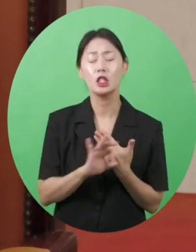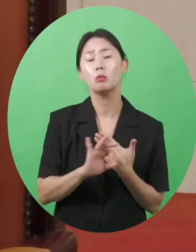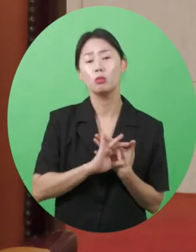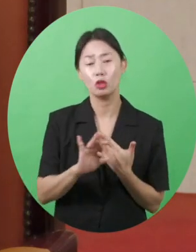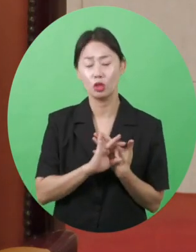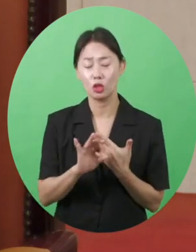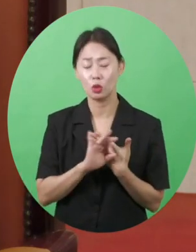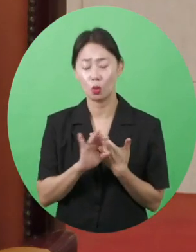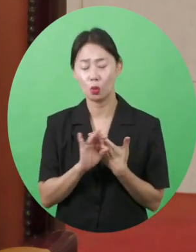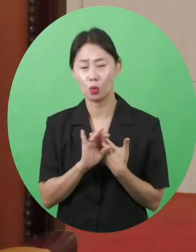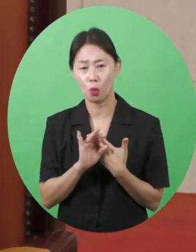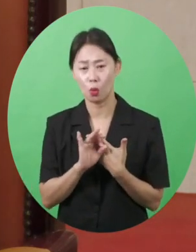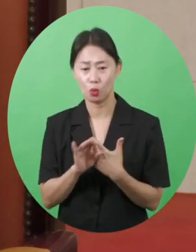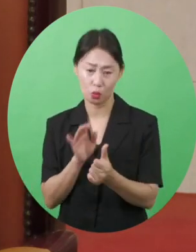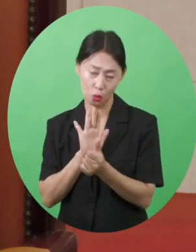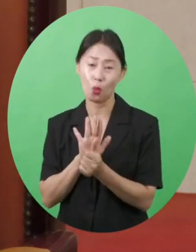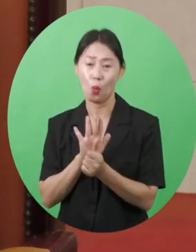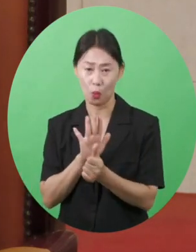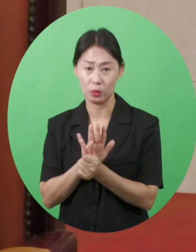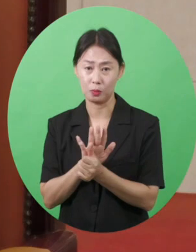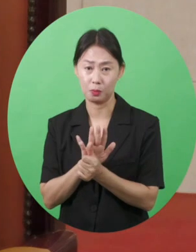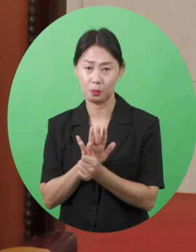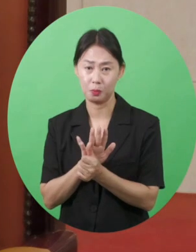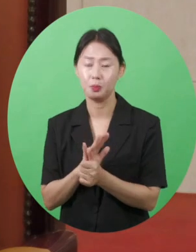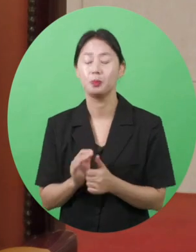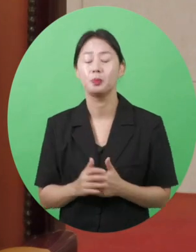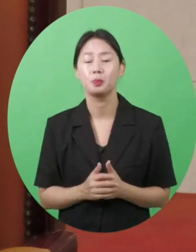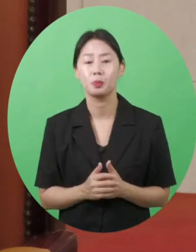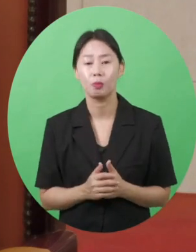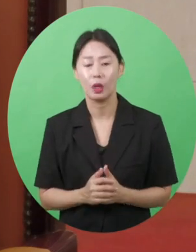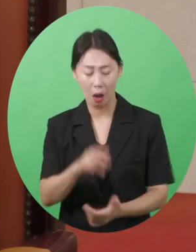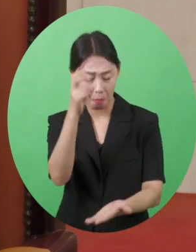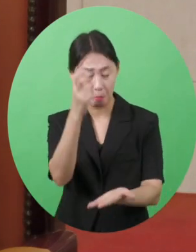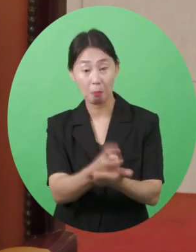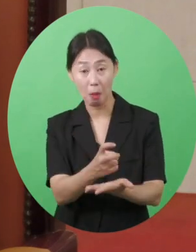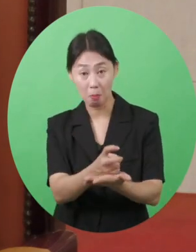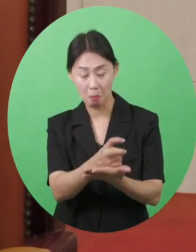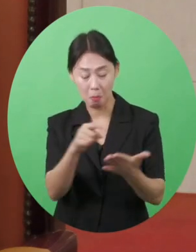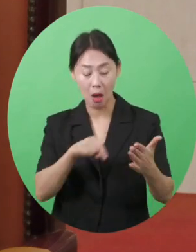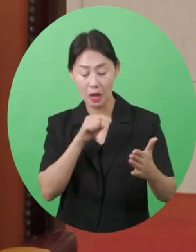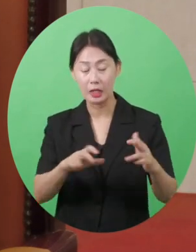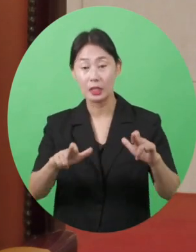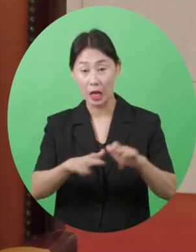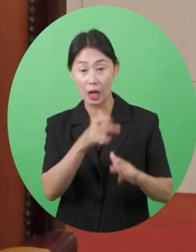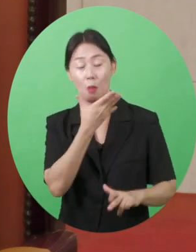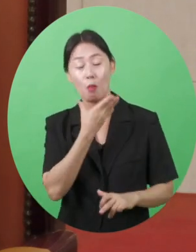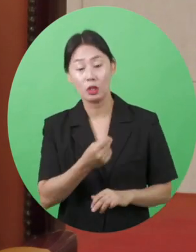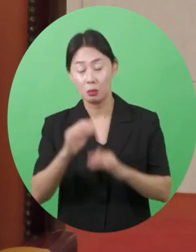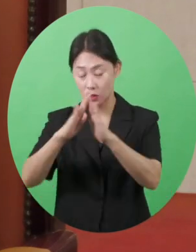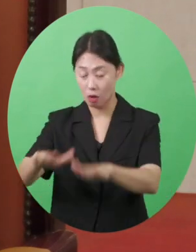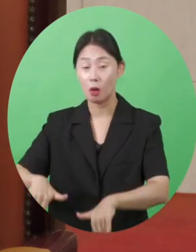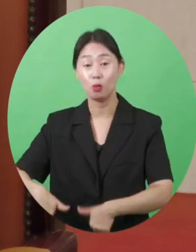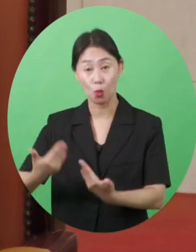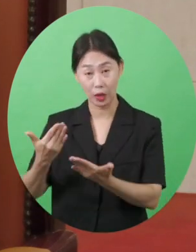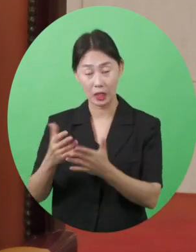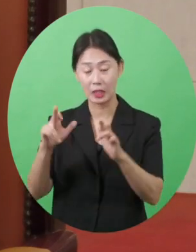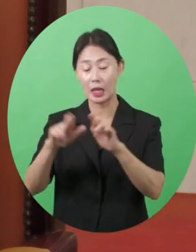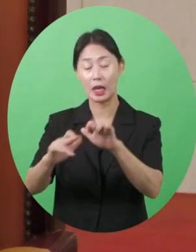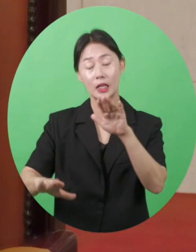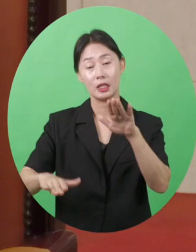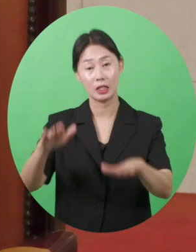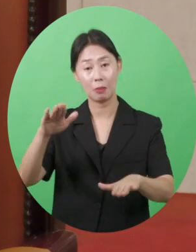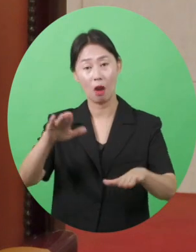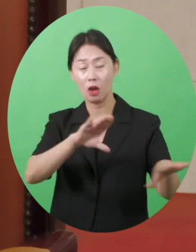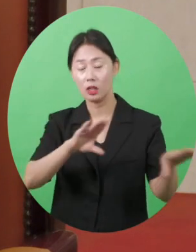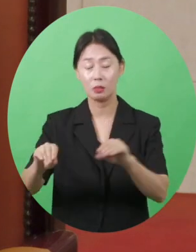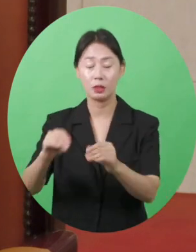지원을 서비스를 제공하는 것이 우리의 사업의 목적입니다. 법적 근거로는 장애인복지법과 전라남도에서는